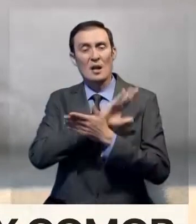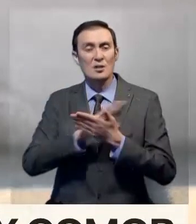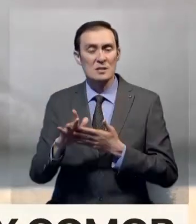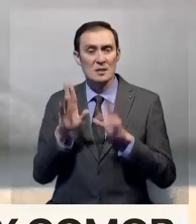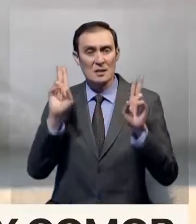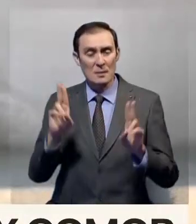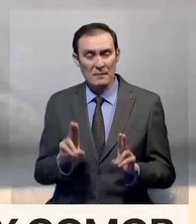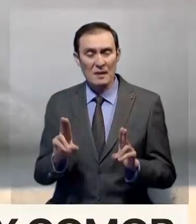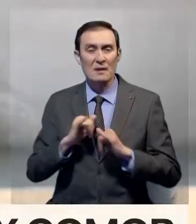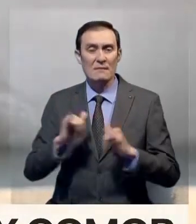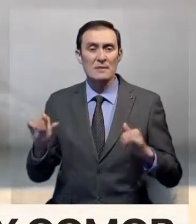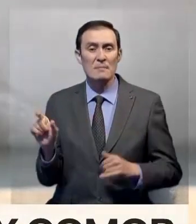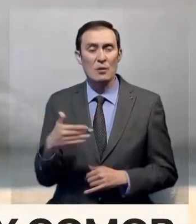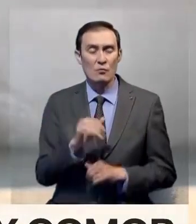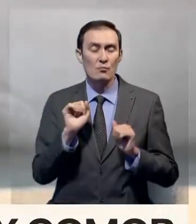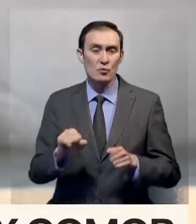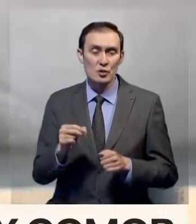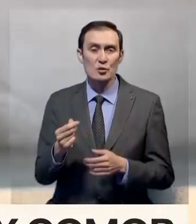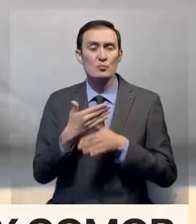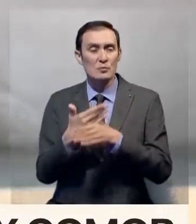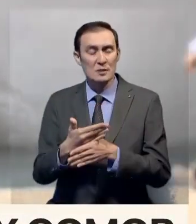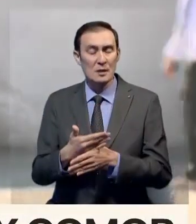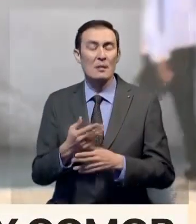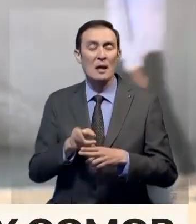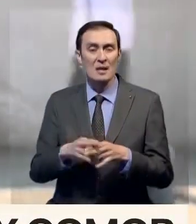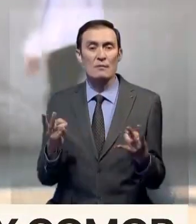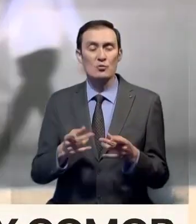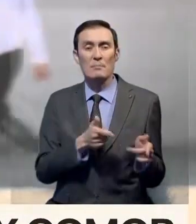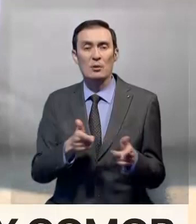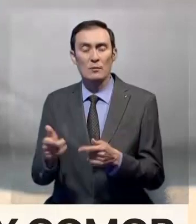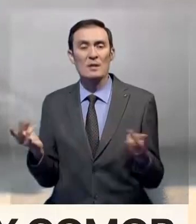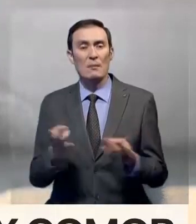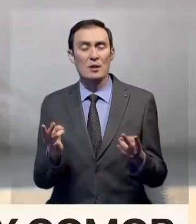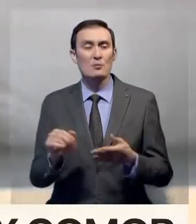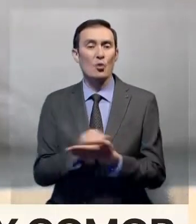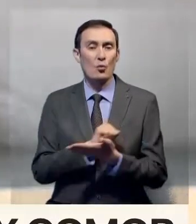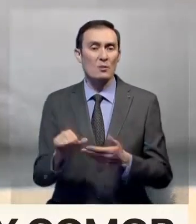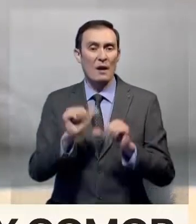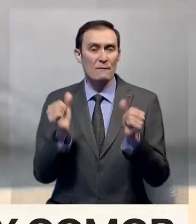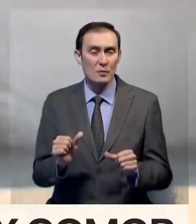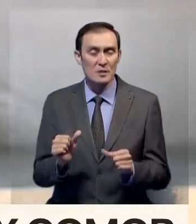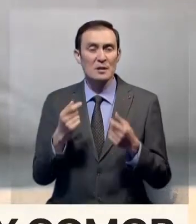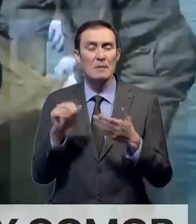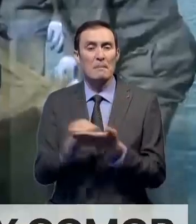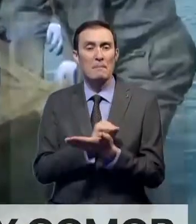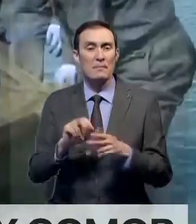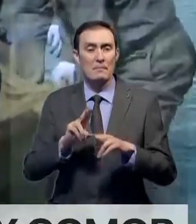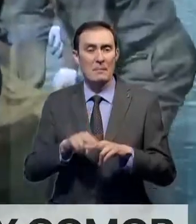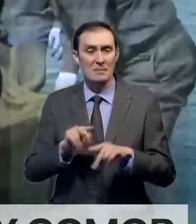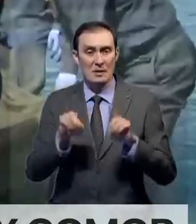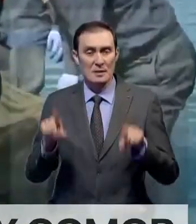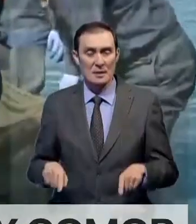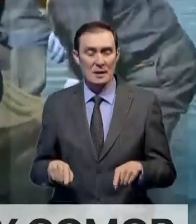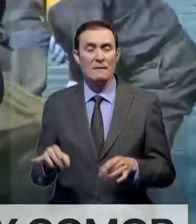требования, разводить мальков. Также можно рассчитывать на субсидии. Для этого нужно подготовить всю необходимую документацию и техпаспорта.